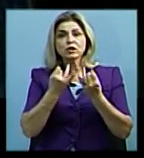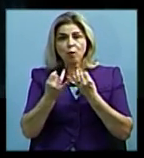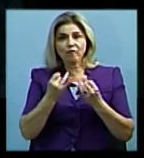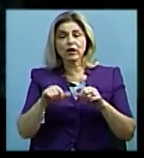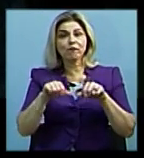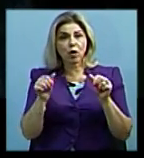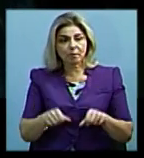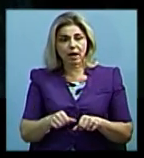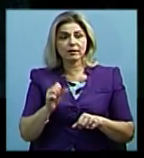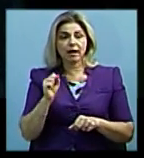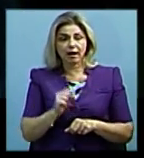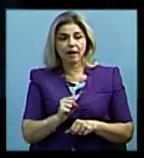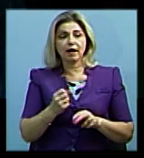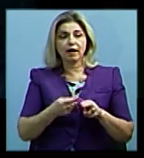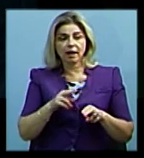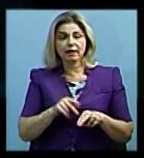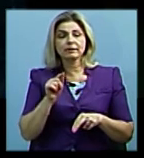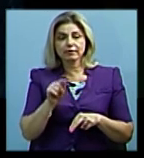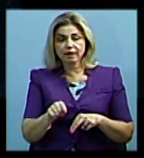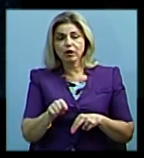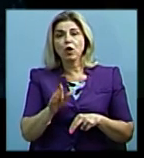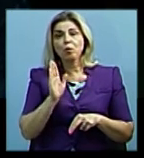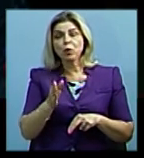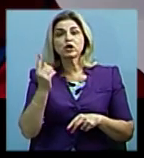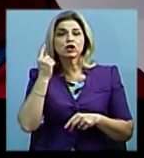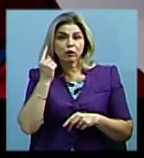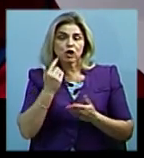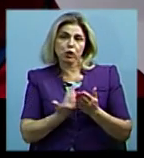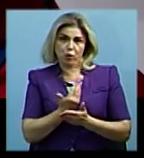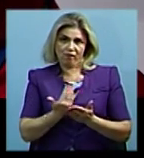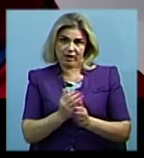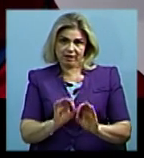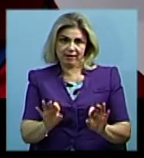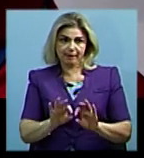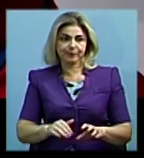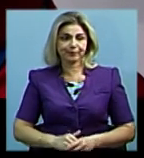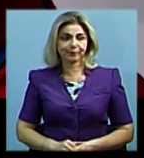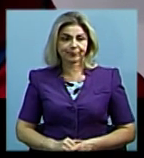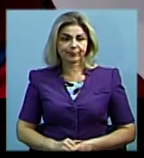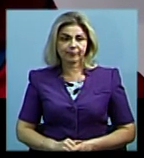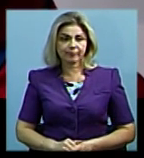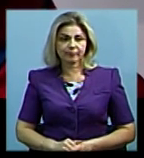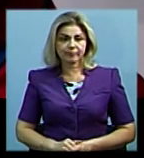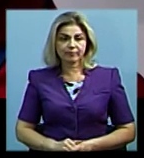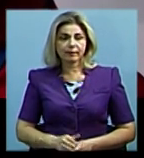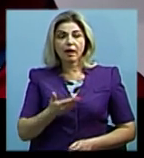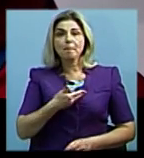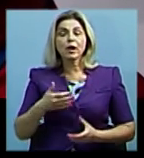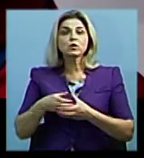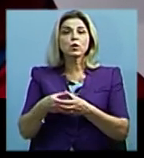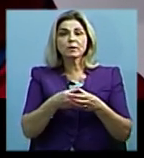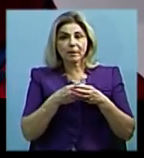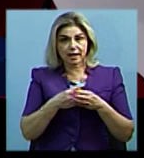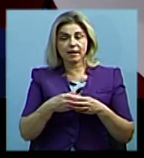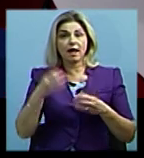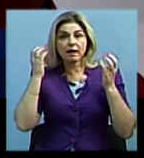– музичне наповнення. Щогодини в ефірі звучать новини. Місто радіо. Ми – суспільне радіо. Наше